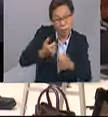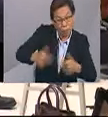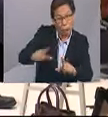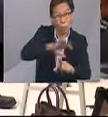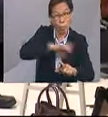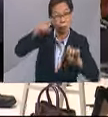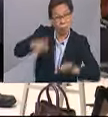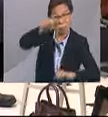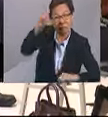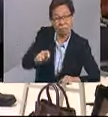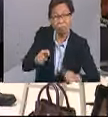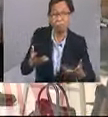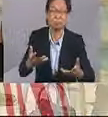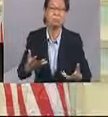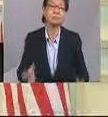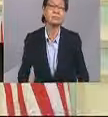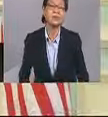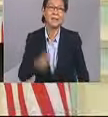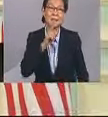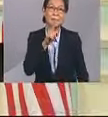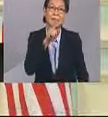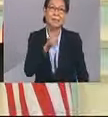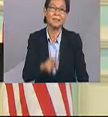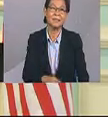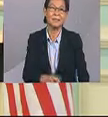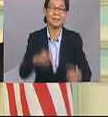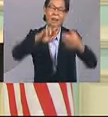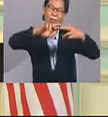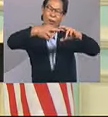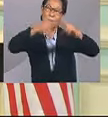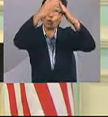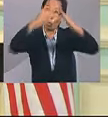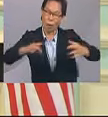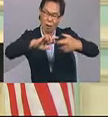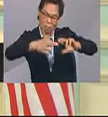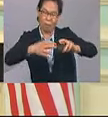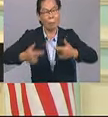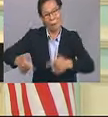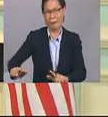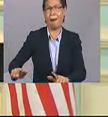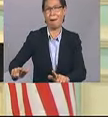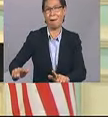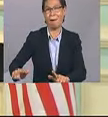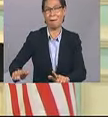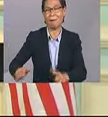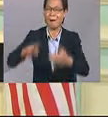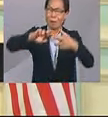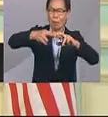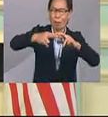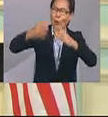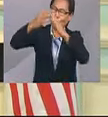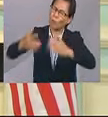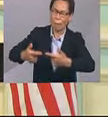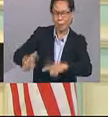kebenaran polis? Ya. Sebenarnya renovation dibenarkan. Ya, renovation